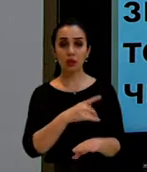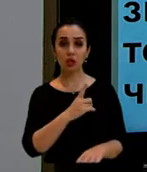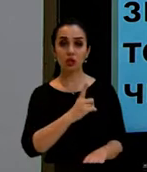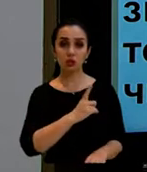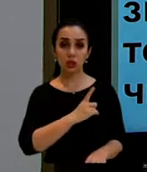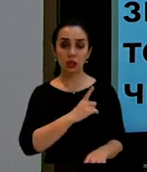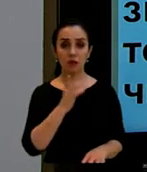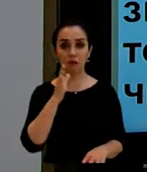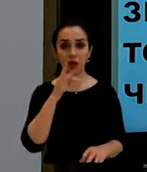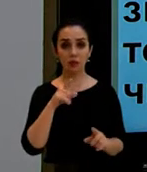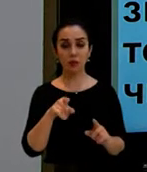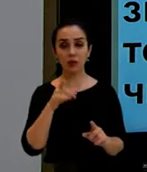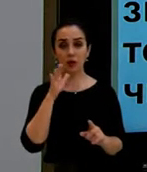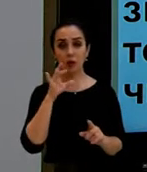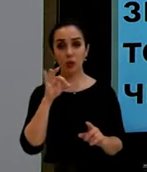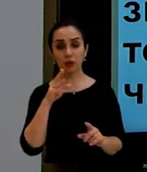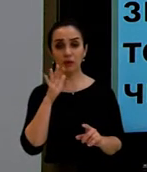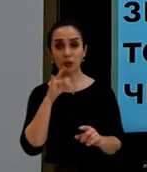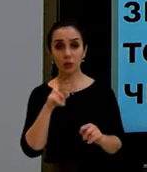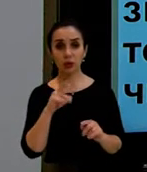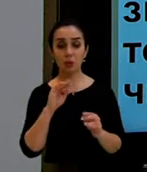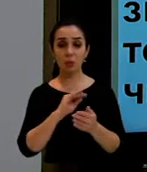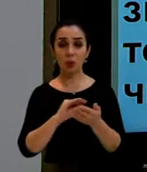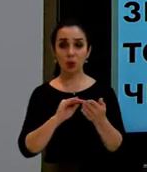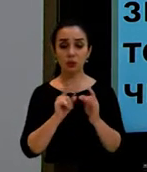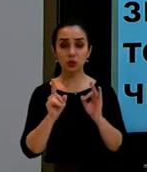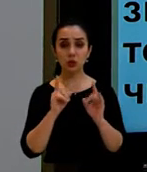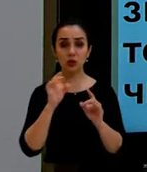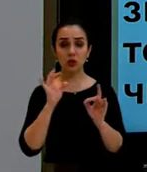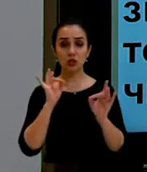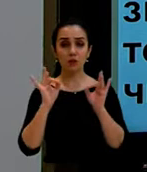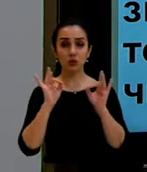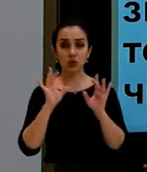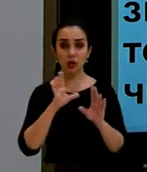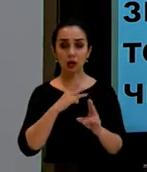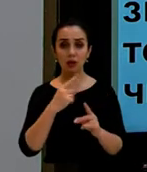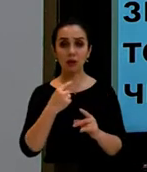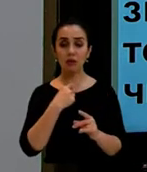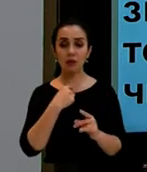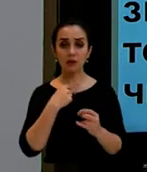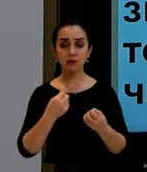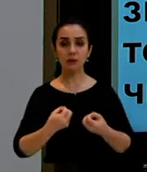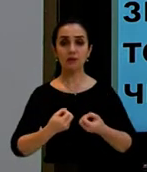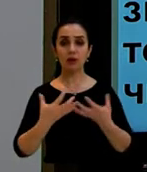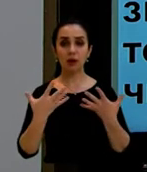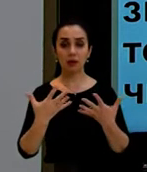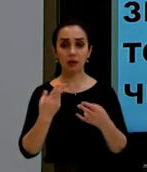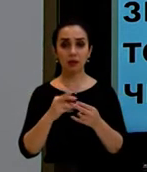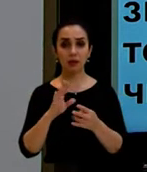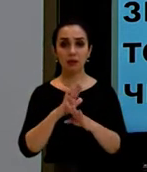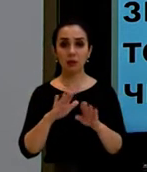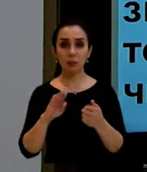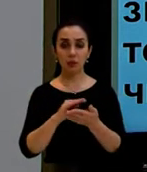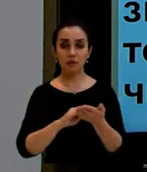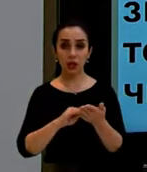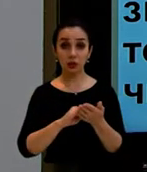долгожданный. Время от времени в поэзии звучали голоса, яркие, неповторимые, и все